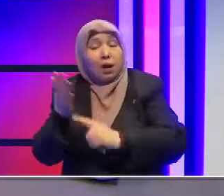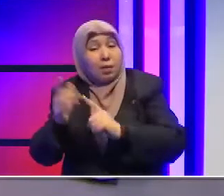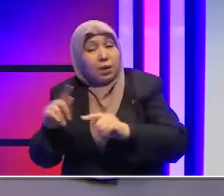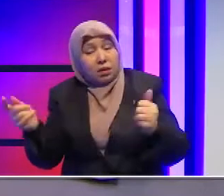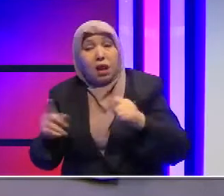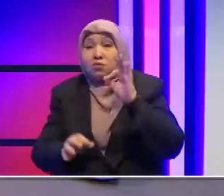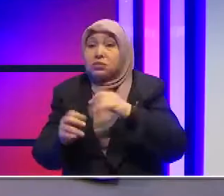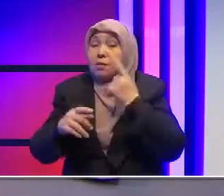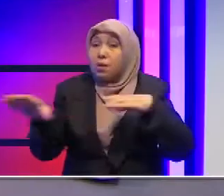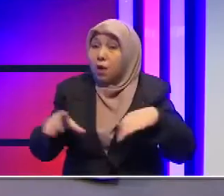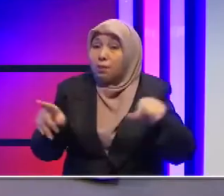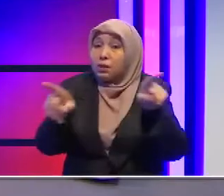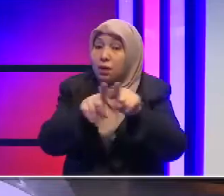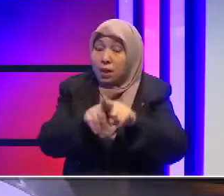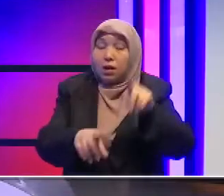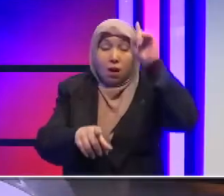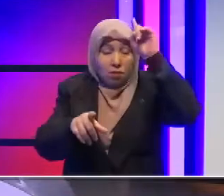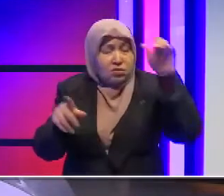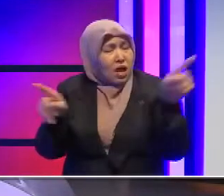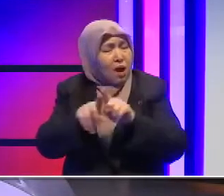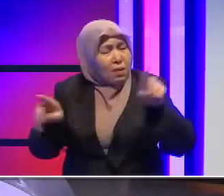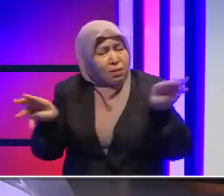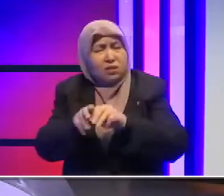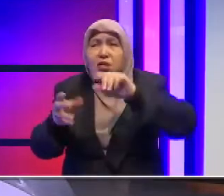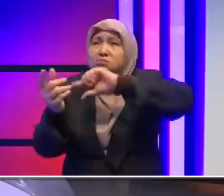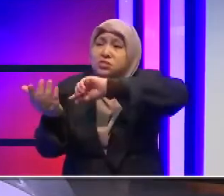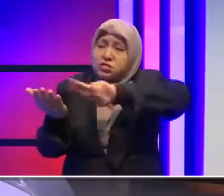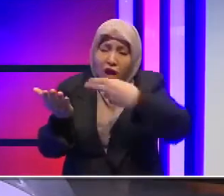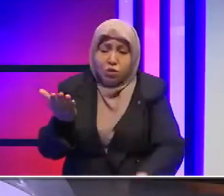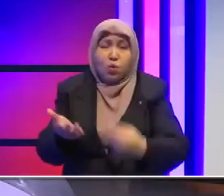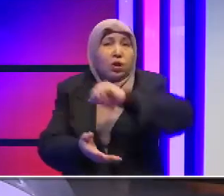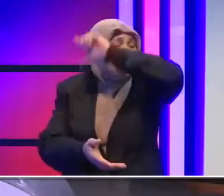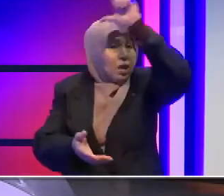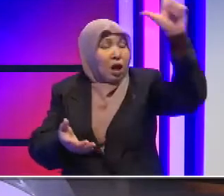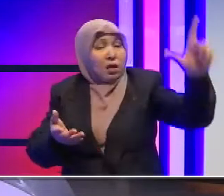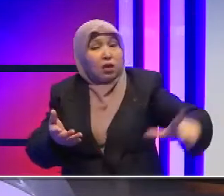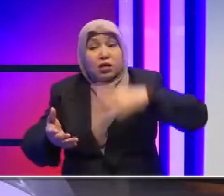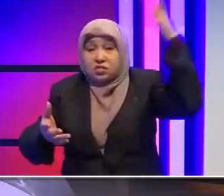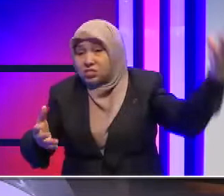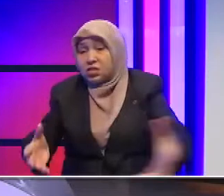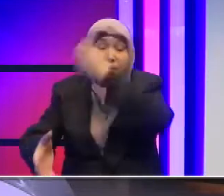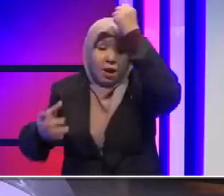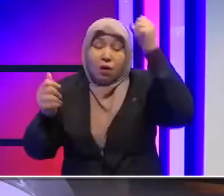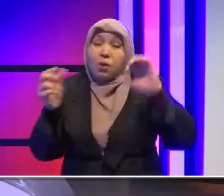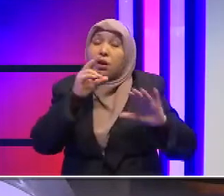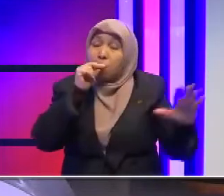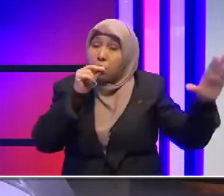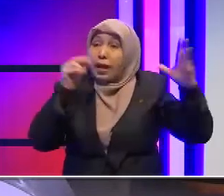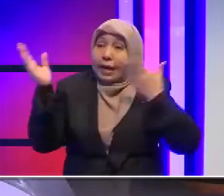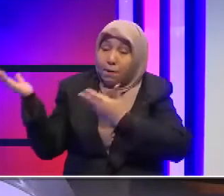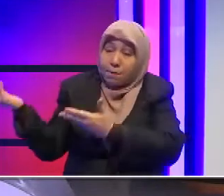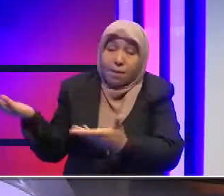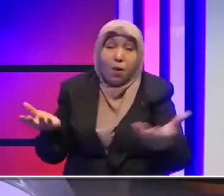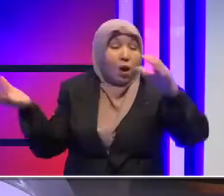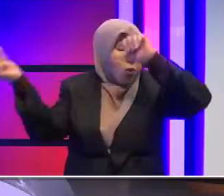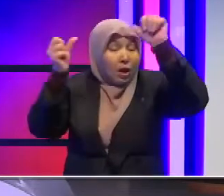seakan-akan dia jatuh daripada langit lalu disambar oleh burung atau diterbangkan angin ke tempat yang jauh. Mungkin kerana